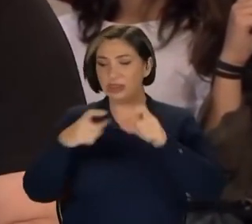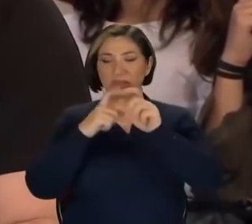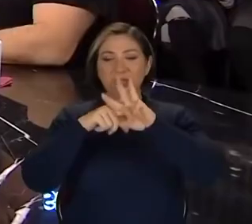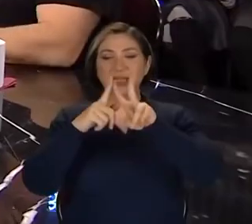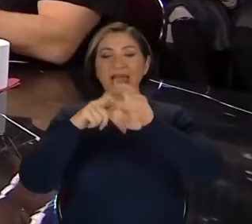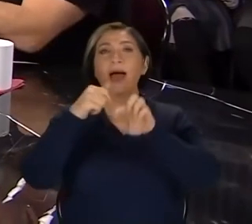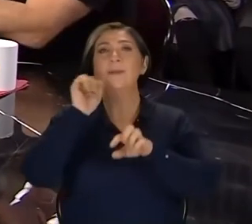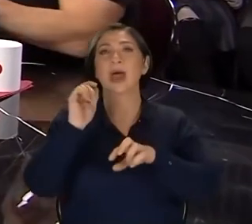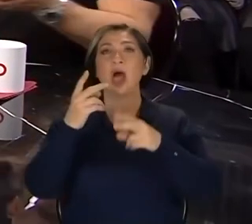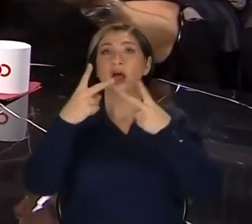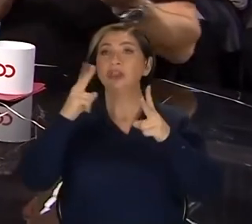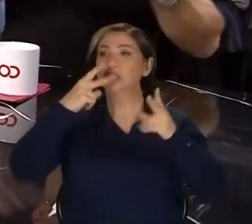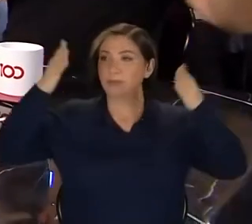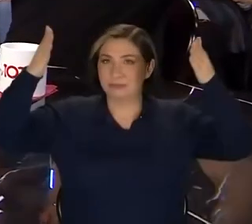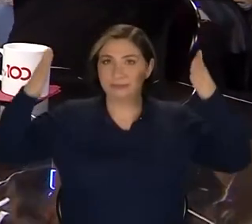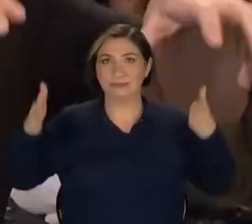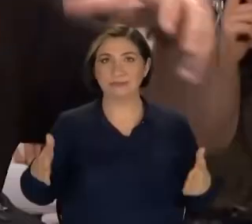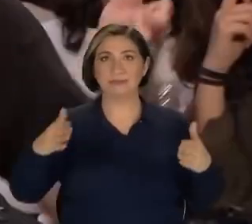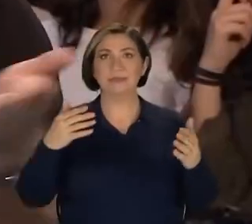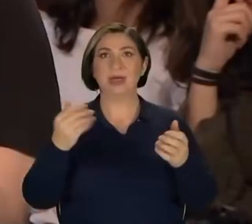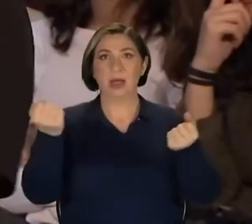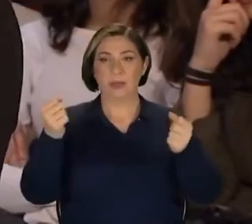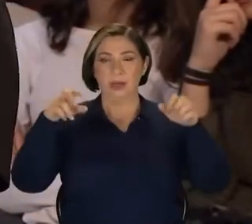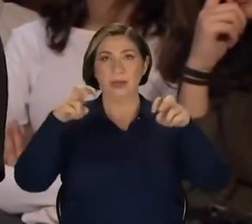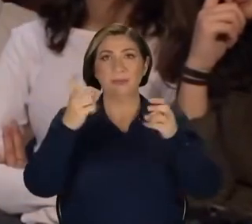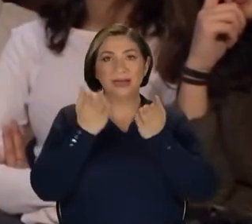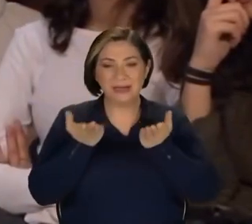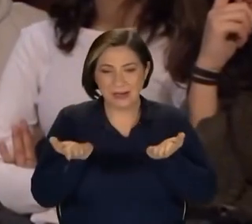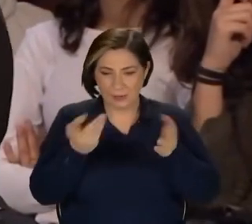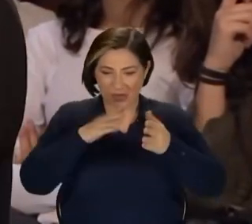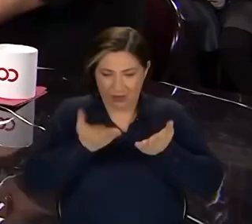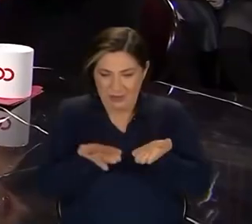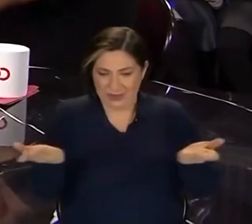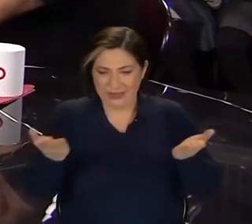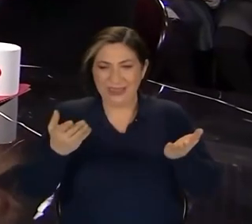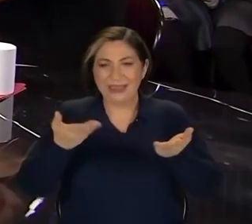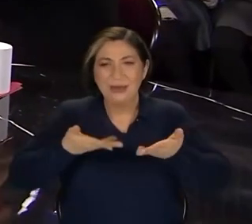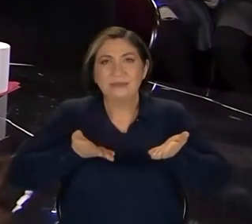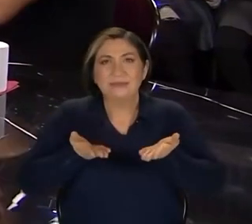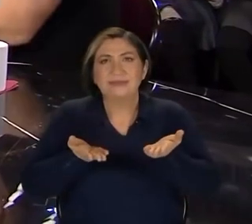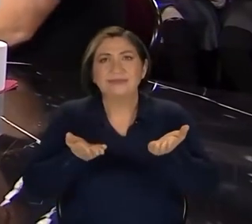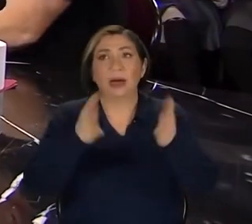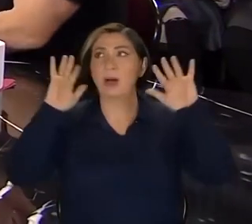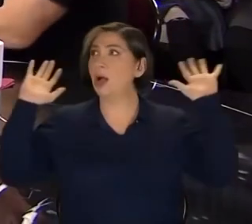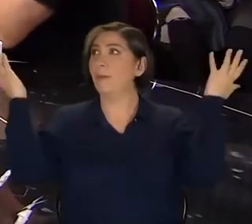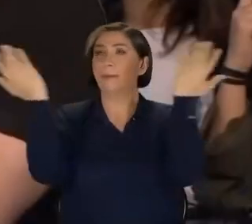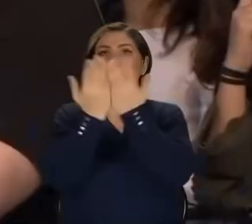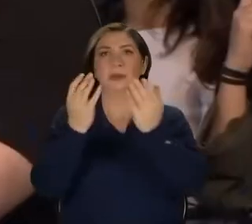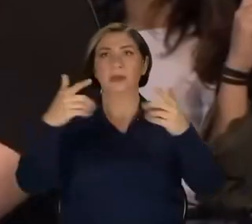oturuyor. Açık camdan, low loader denilen arabayı bindirdikleri bir teknik bir aletin üstündeyiz. Her taraf kapalı, kameralar falan.